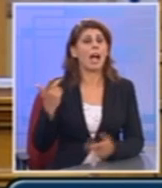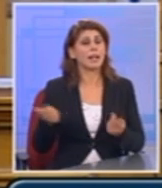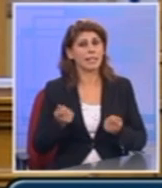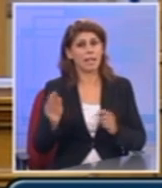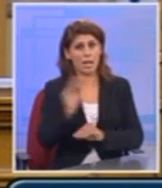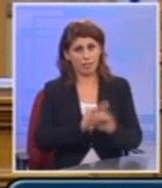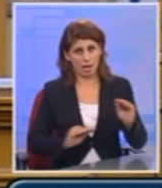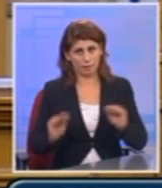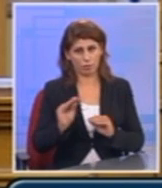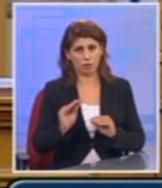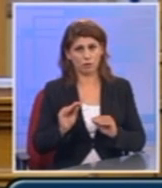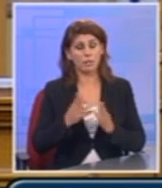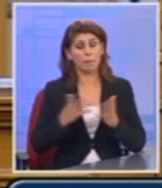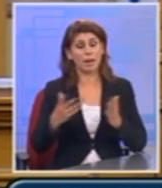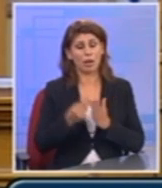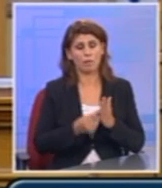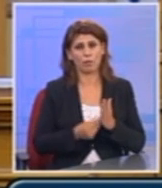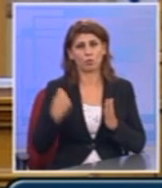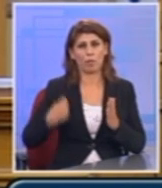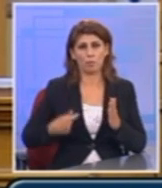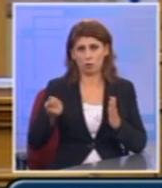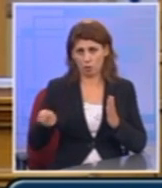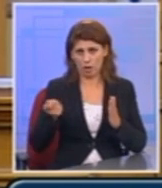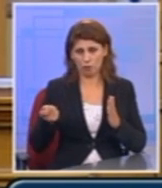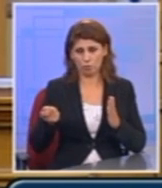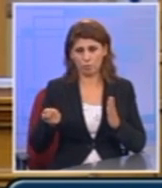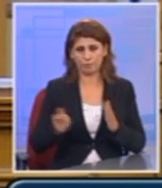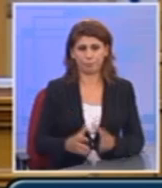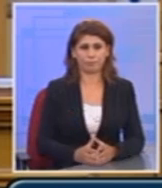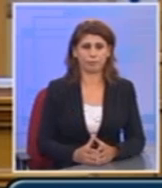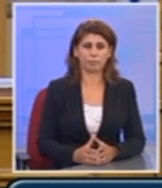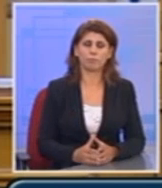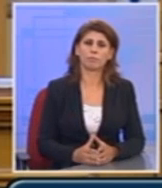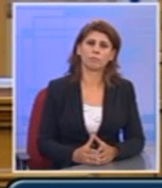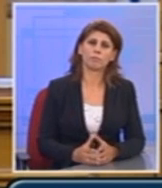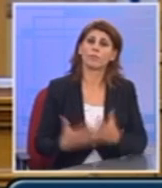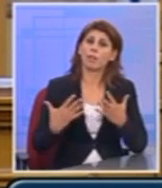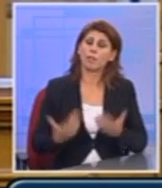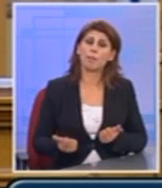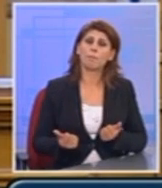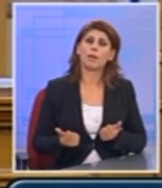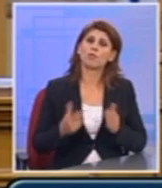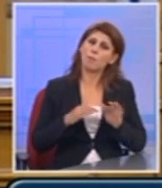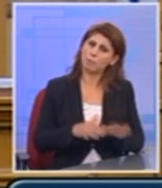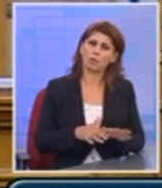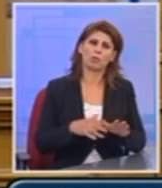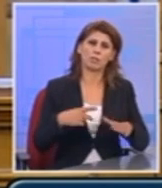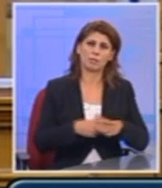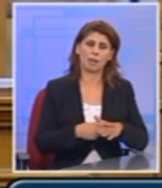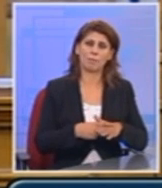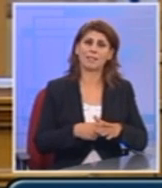αναδιάρθρωση σε μεγάλο βαθμό του δημοσίου χρέους θα υπήρ θα υπάρξουν μεγάλες επιπτώσεις τράπεζες